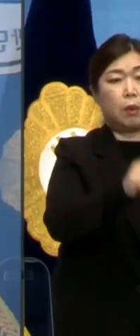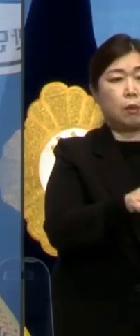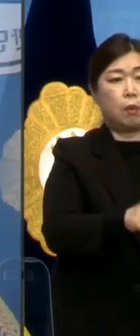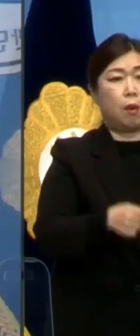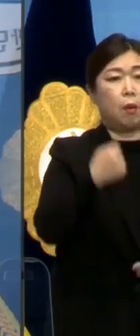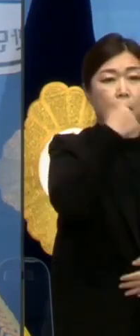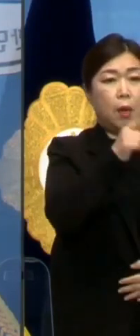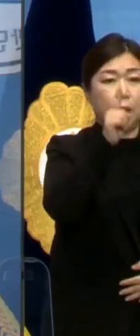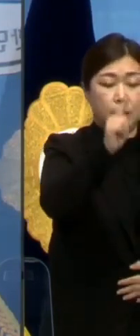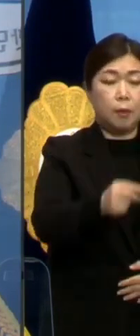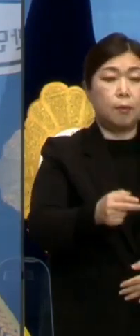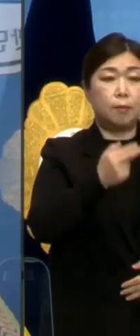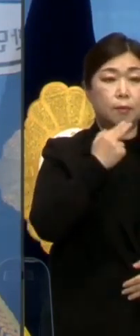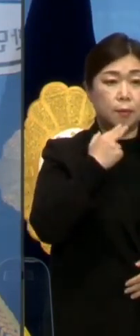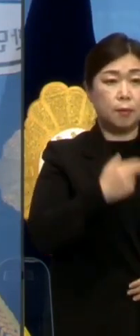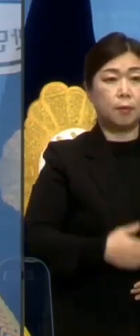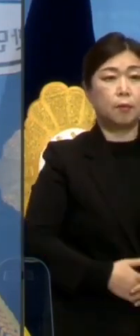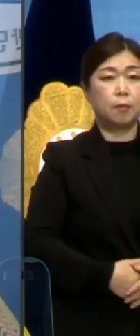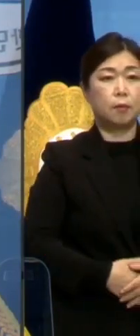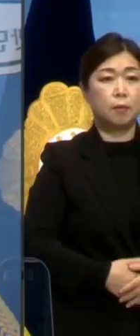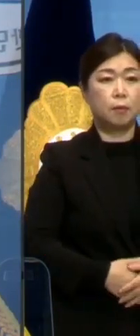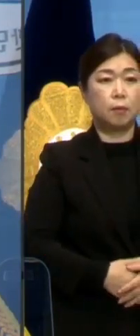방구 언급조차 없습니다.